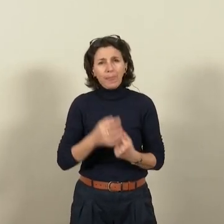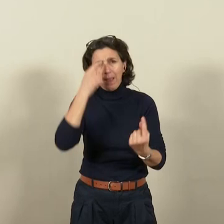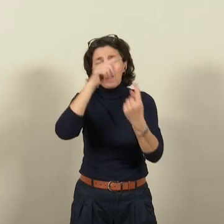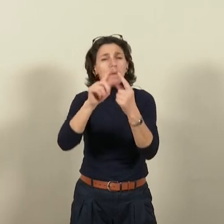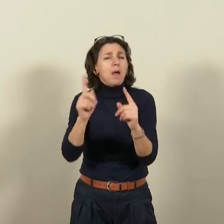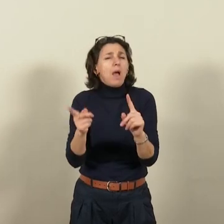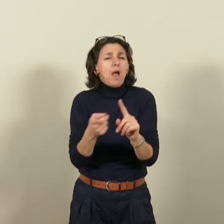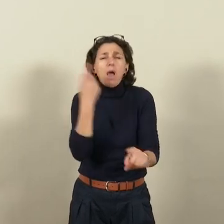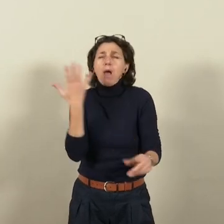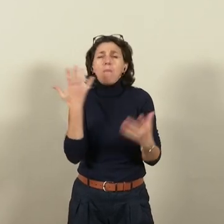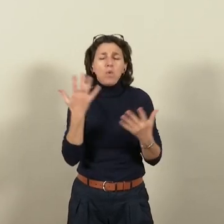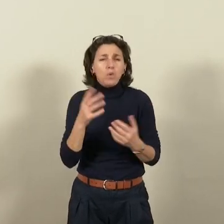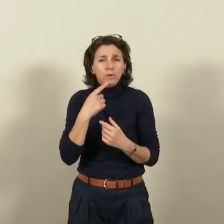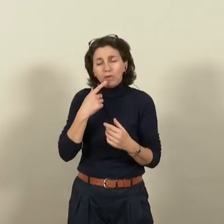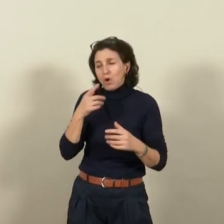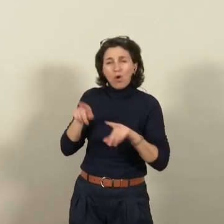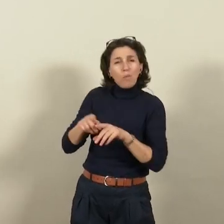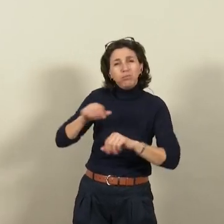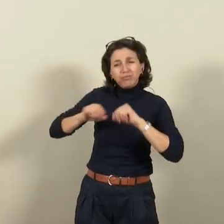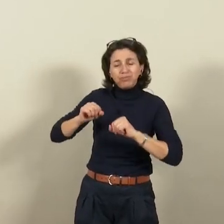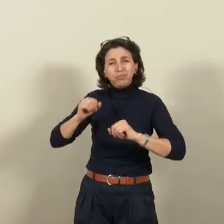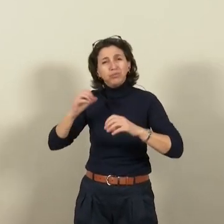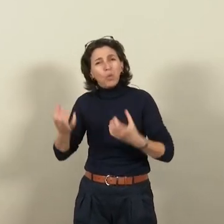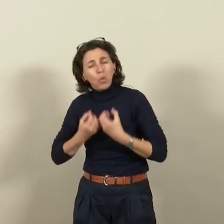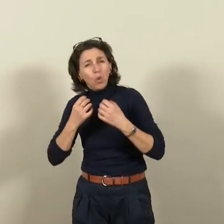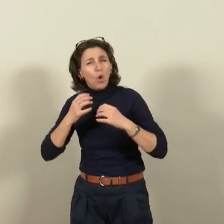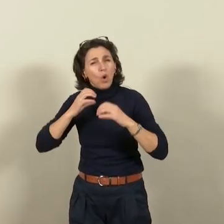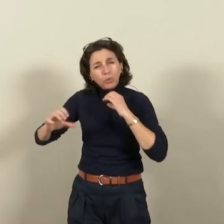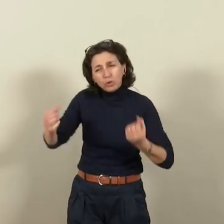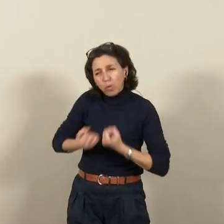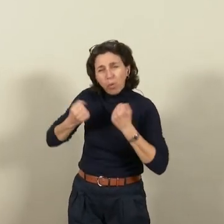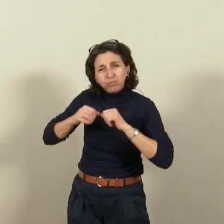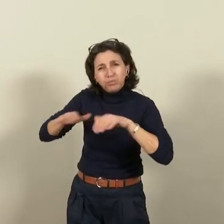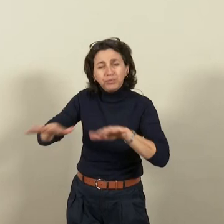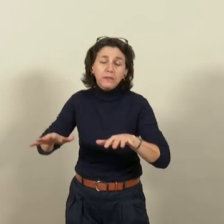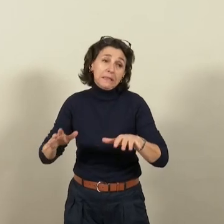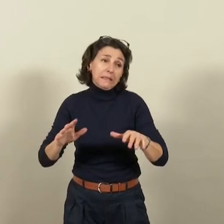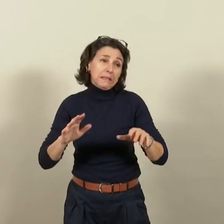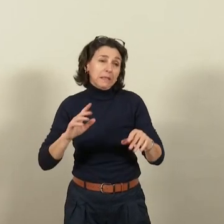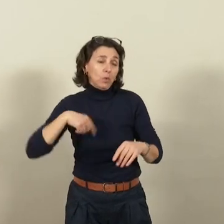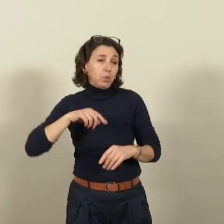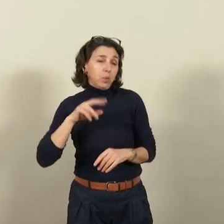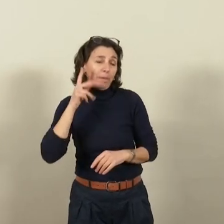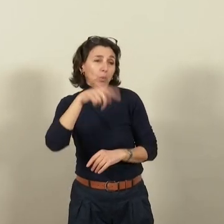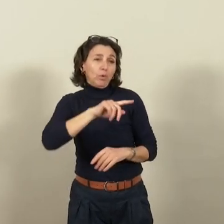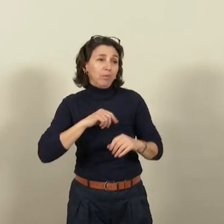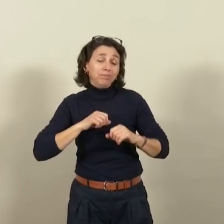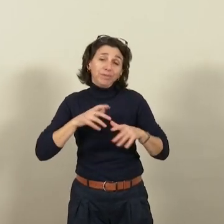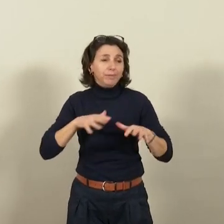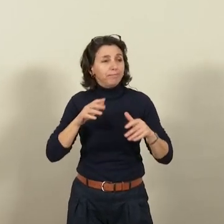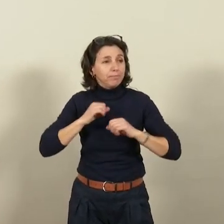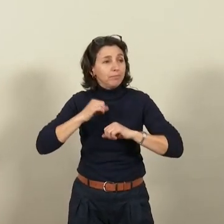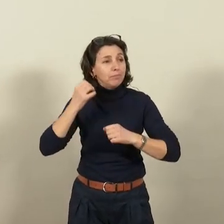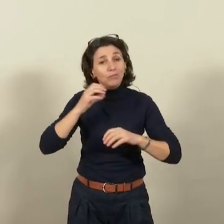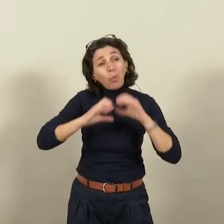n'être qu'une mesure de communication comme on en a trop souvent l'habitude avec vous nous espérons donc que ce plan aboutira à bien des